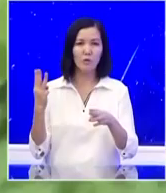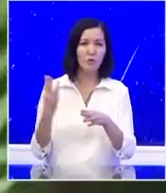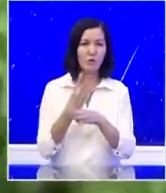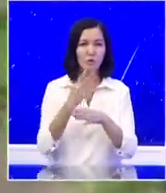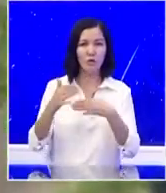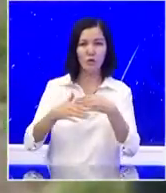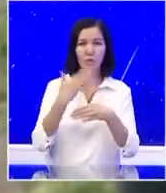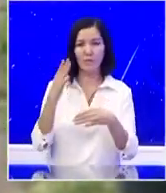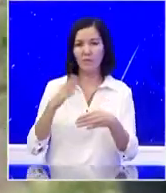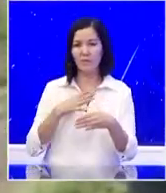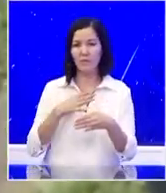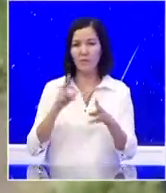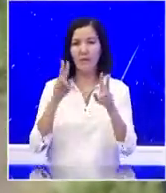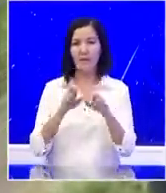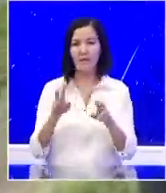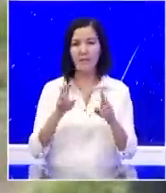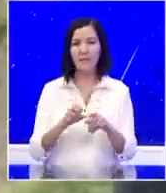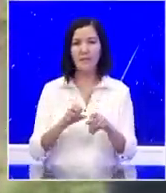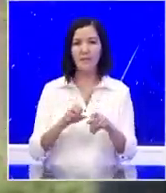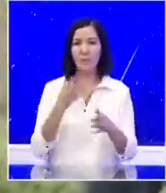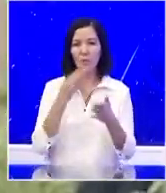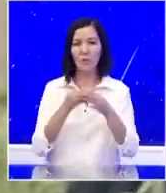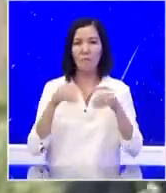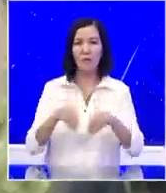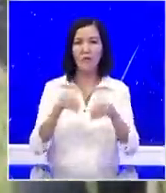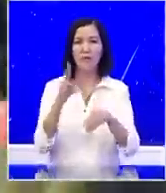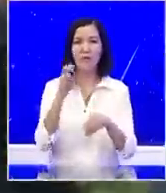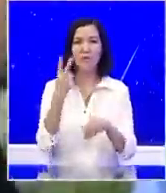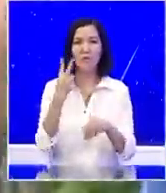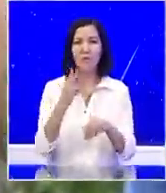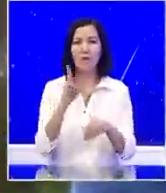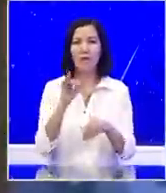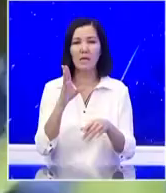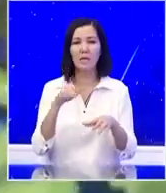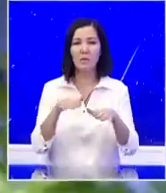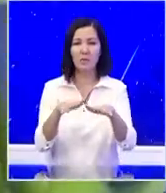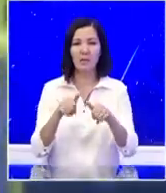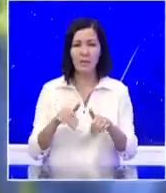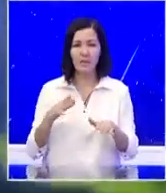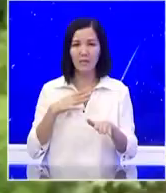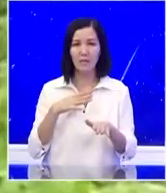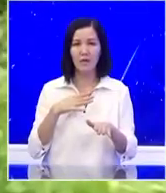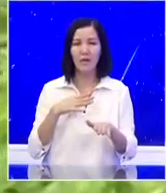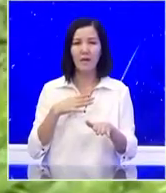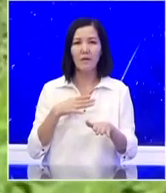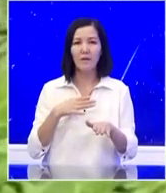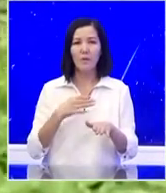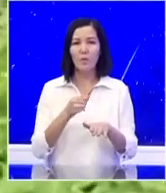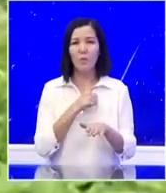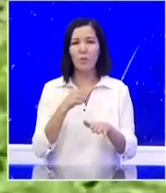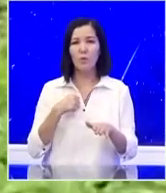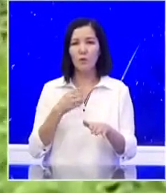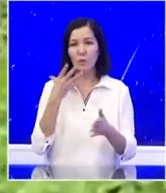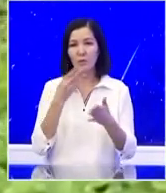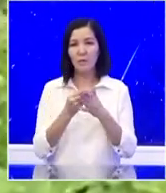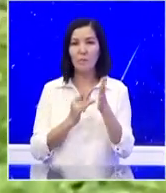қылмыстық жауапкершілікке тартылыпты. Рейд кезінде оның бақшасынан 202 қара сора тәркіленді. Ал оны өзі үшін